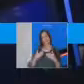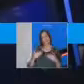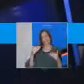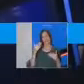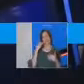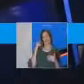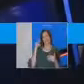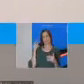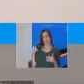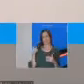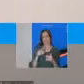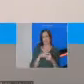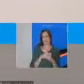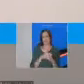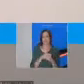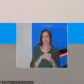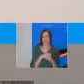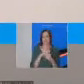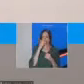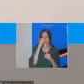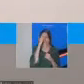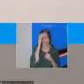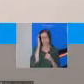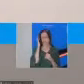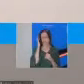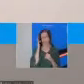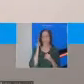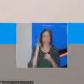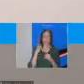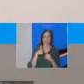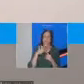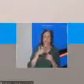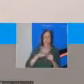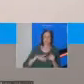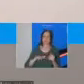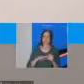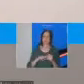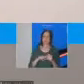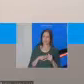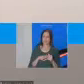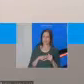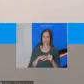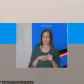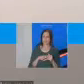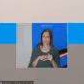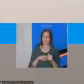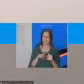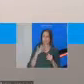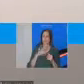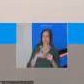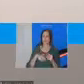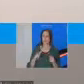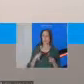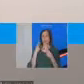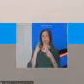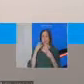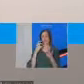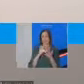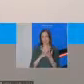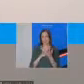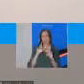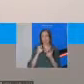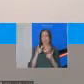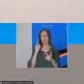כשמנסים לקדם אותה בארצות הברית. אני רוצה פשוט גם לחזור לעוד